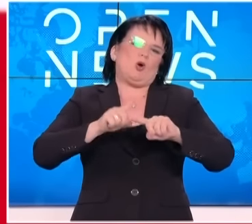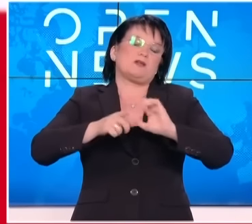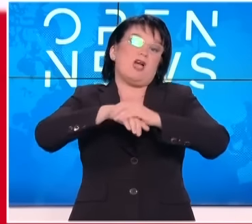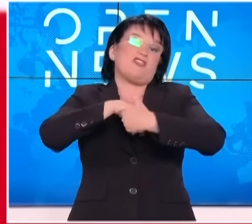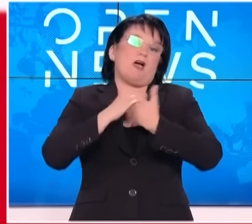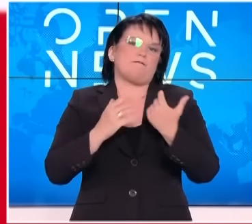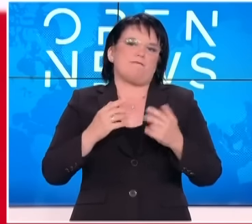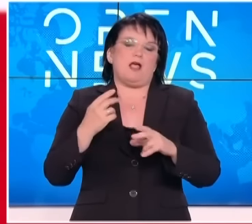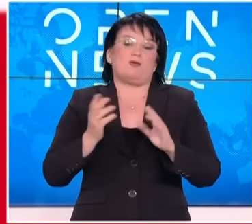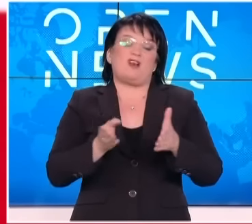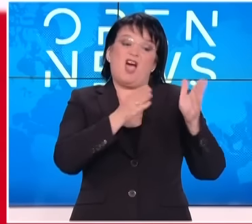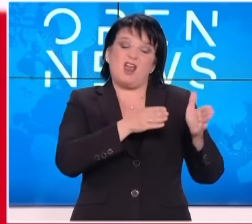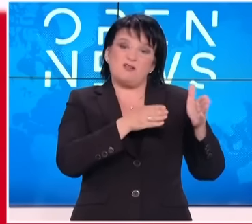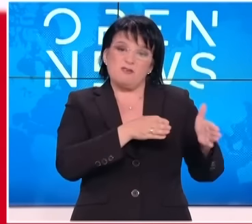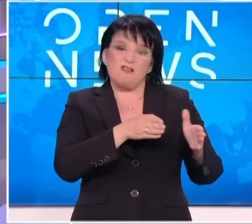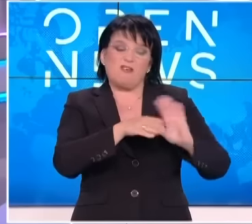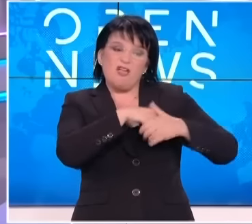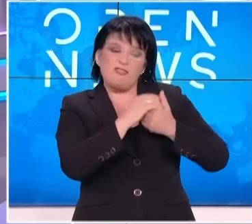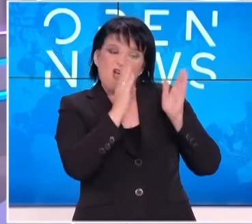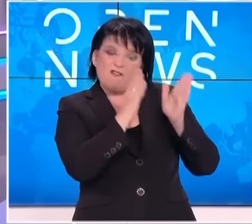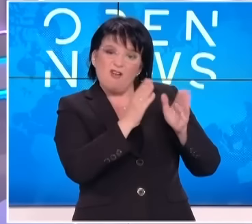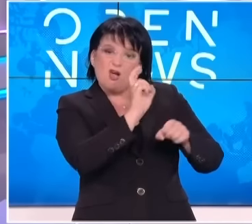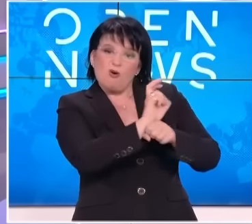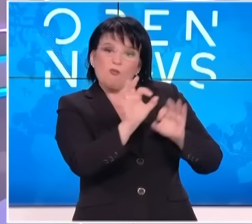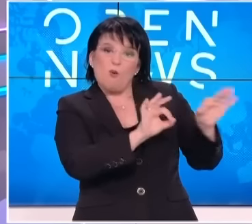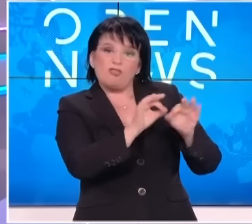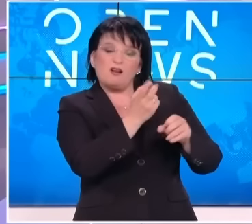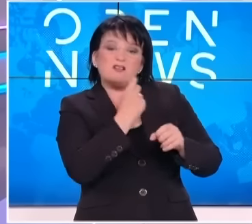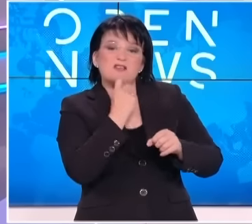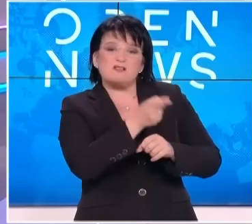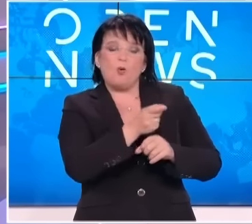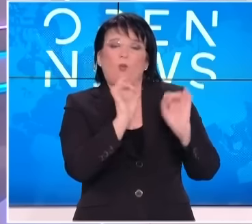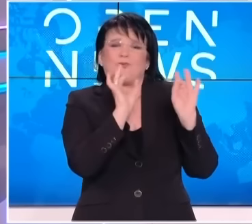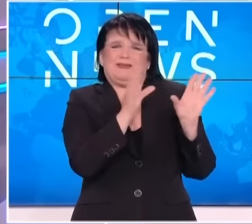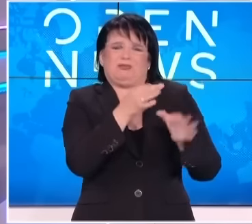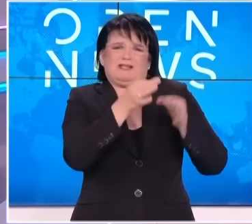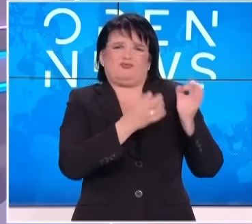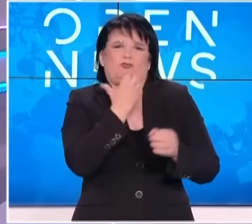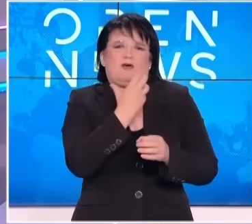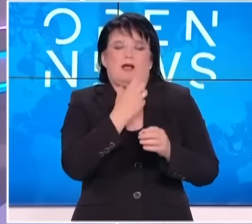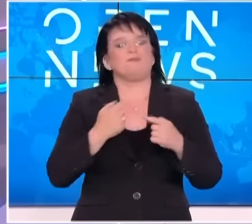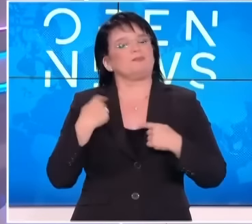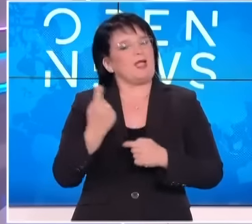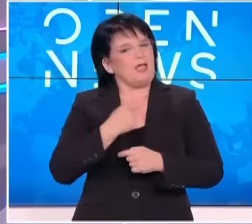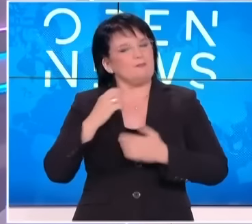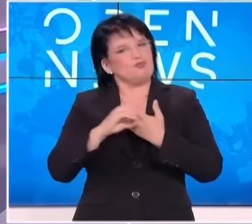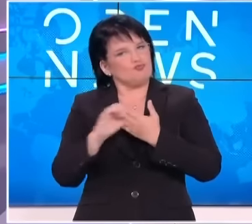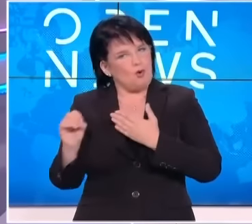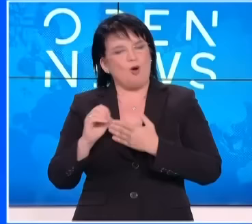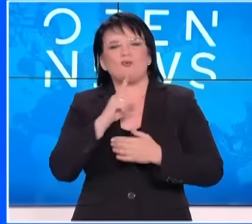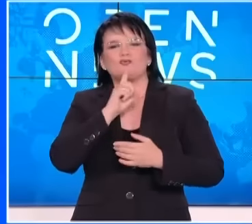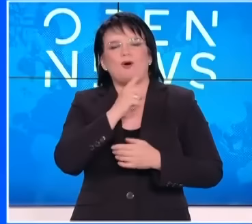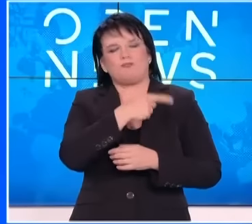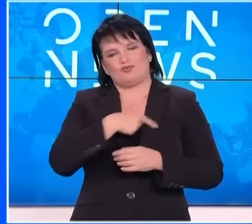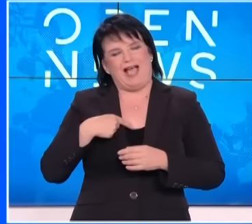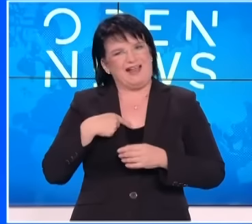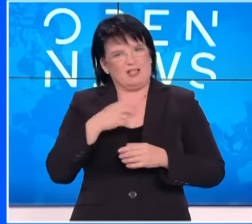γ αυτά δυστυχώς δεν έγινε ε αρκετή συζήτηση να μην πω καν συζήτηση εμείς θα την κάνουμε όπως την κάναμε και με τους άλλους πολιτικούς